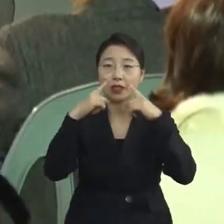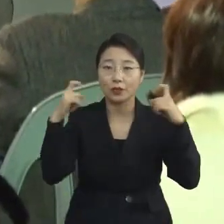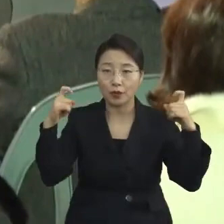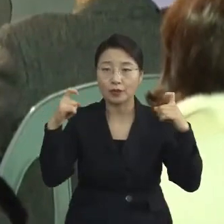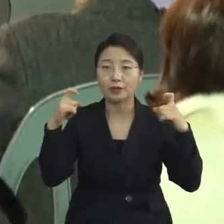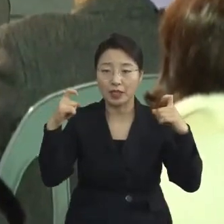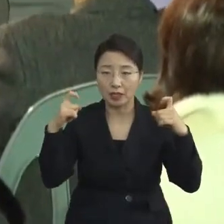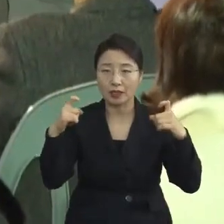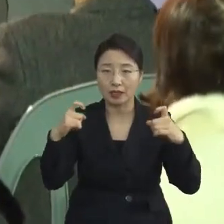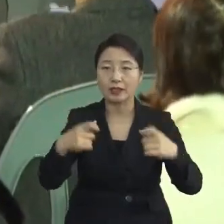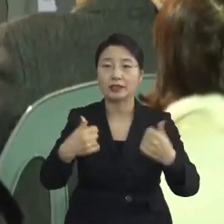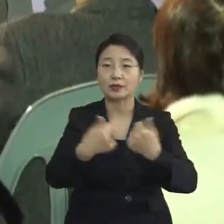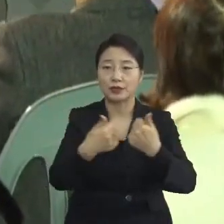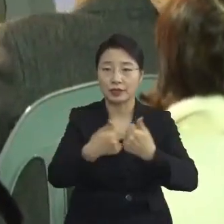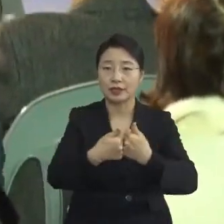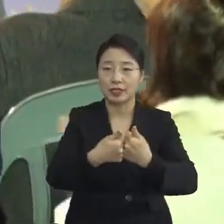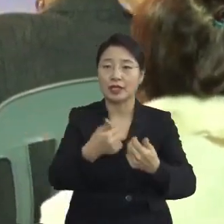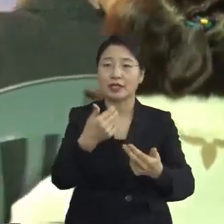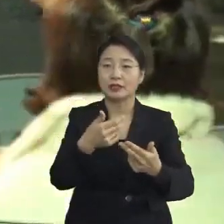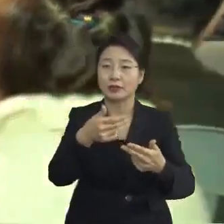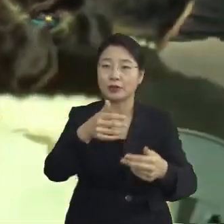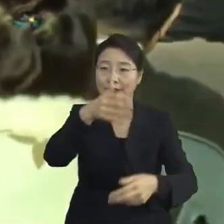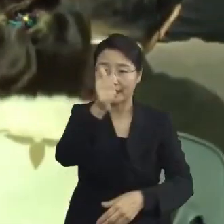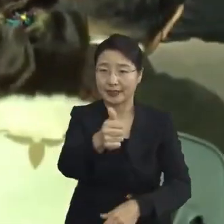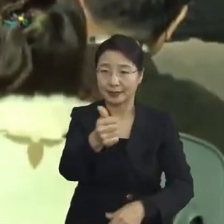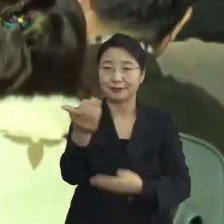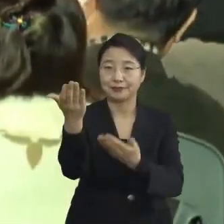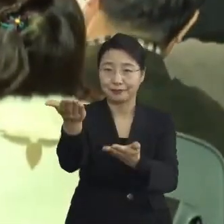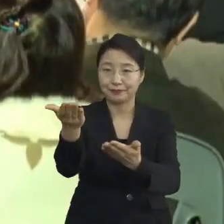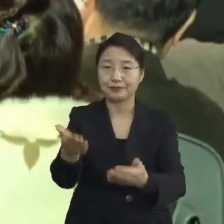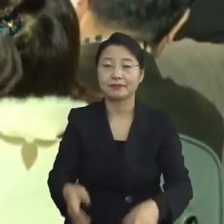동대문구의정회 박정철 회장님 참석하셨습니다.